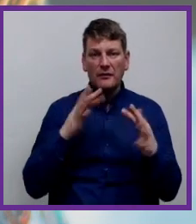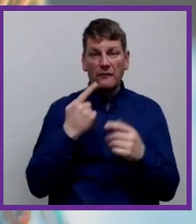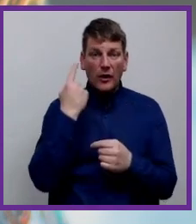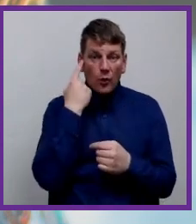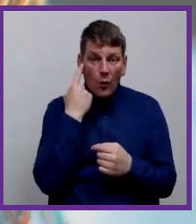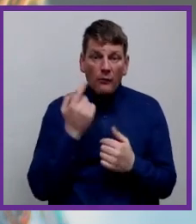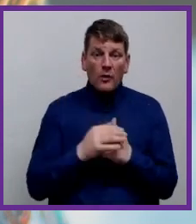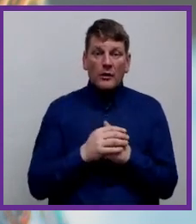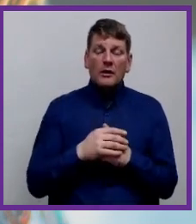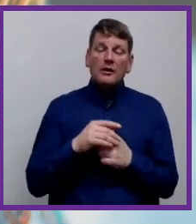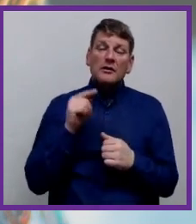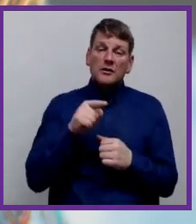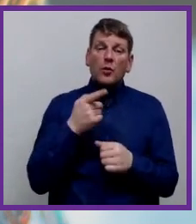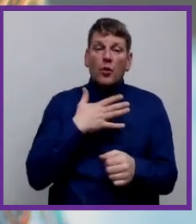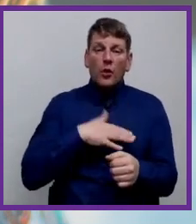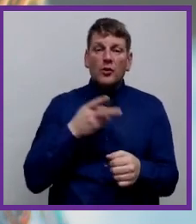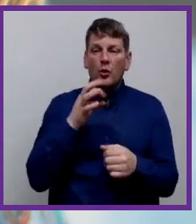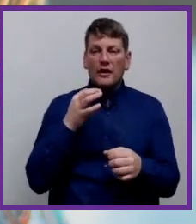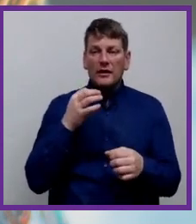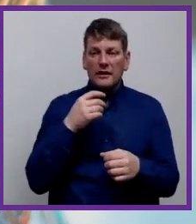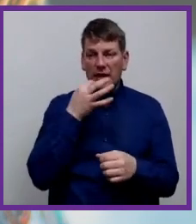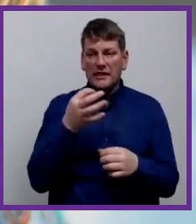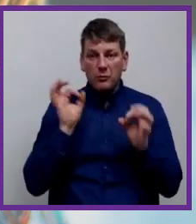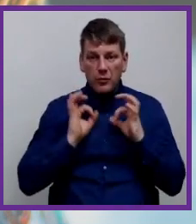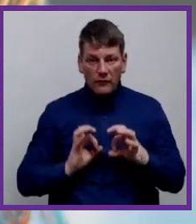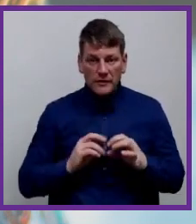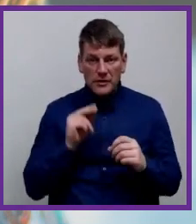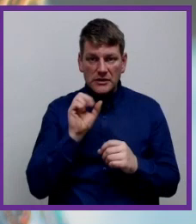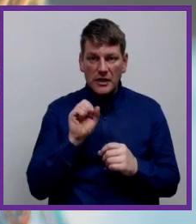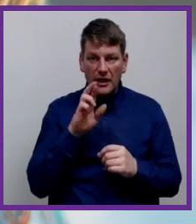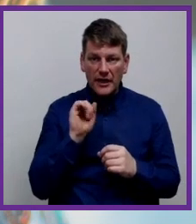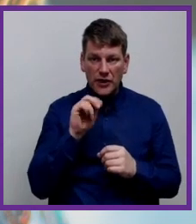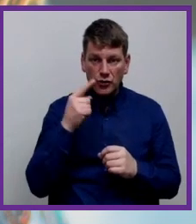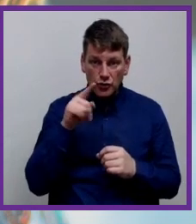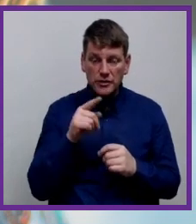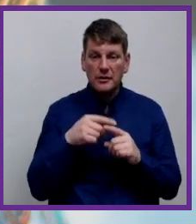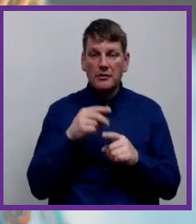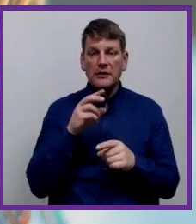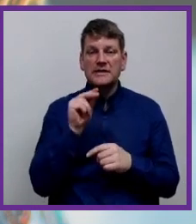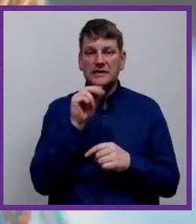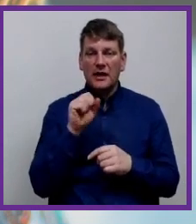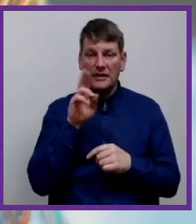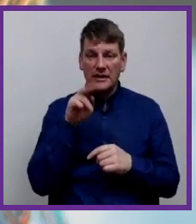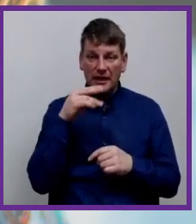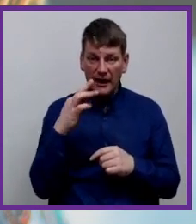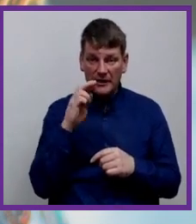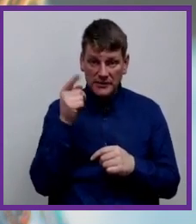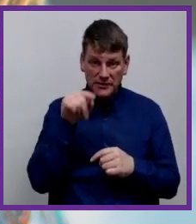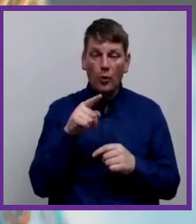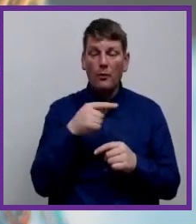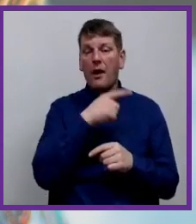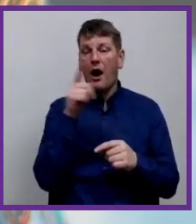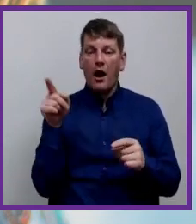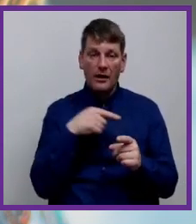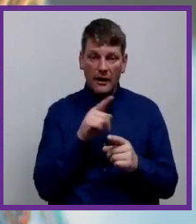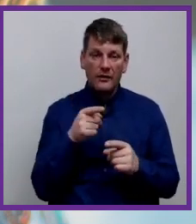ir ļoti, ko teica gan profesors Zariņš, gan Mārs Zanders un vispārējie runātāji, ka te ir tā korelācija, un